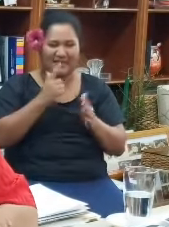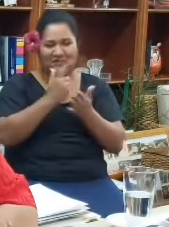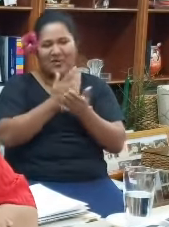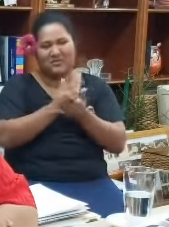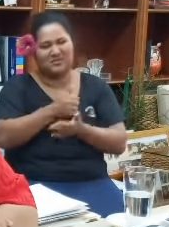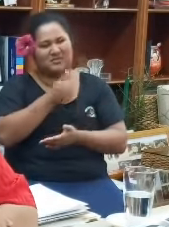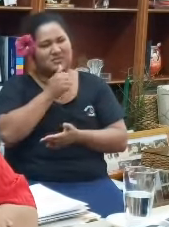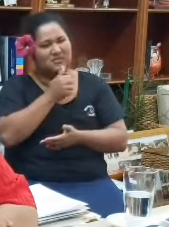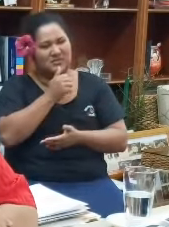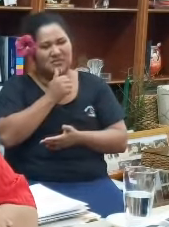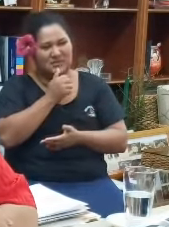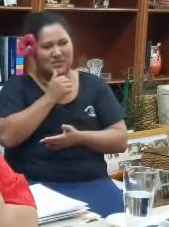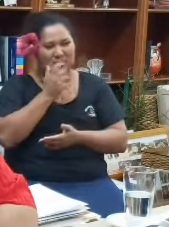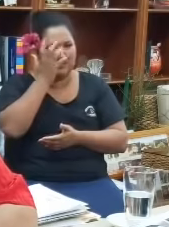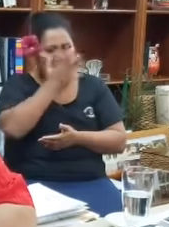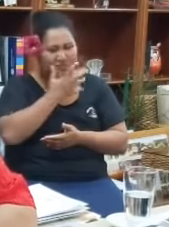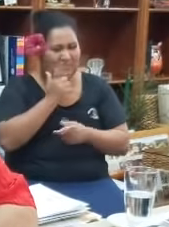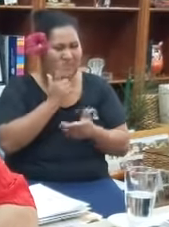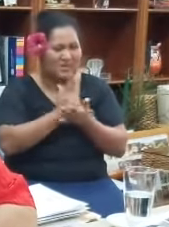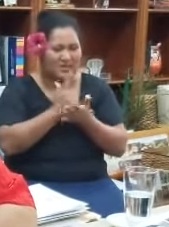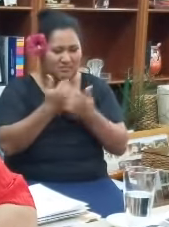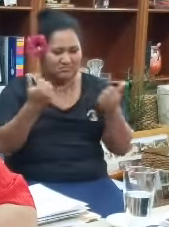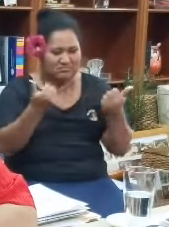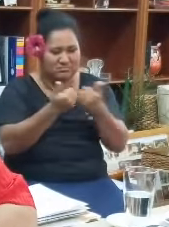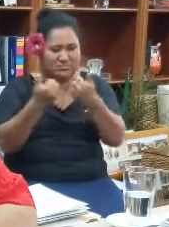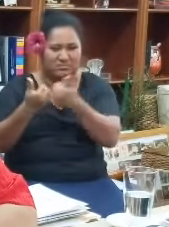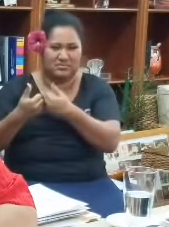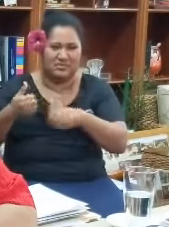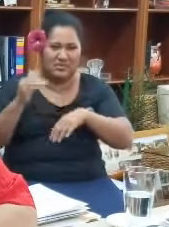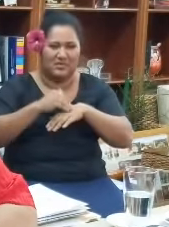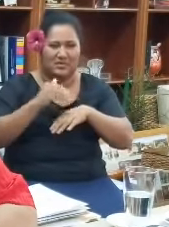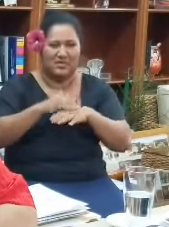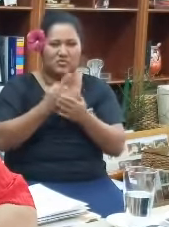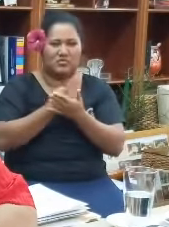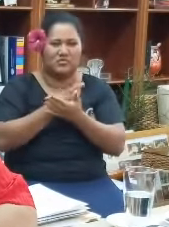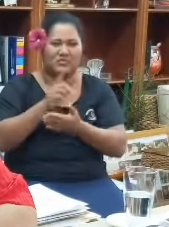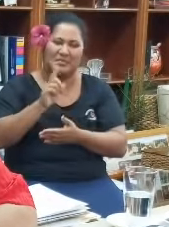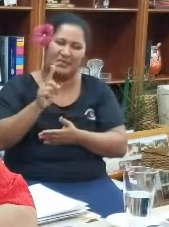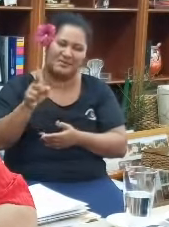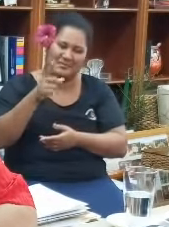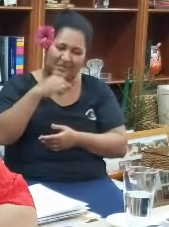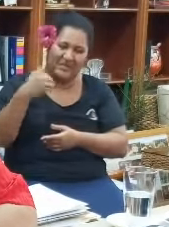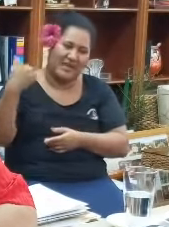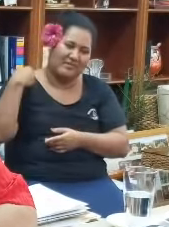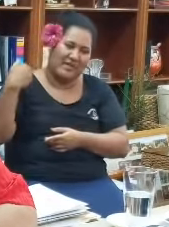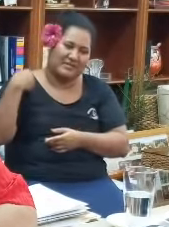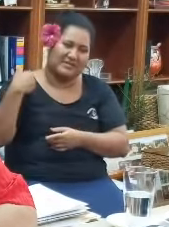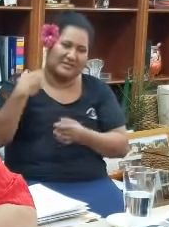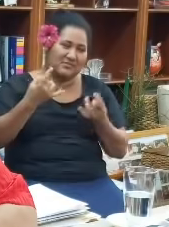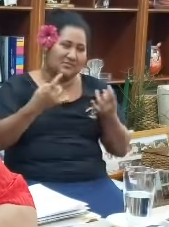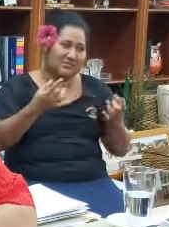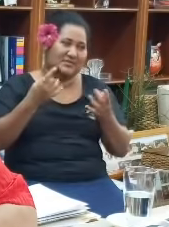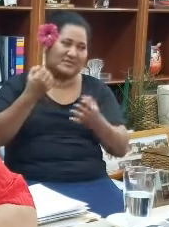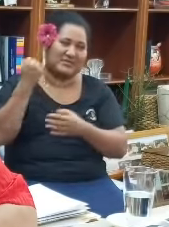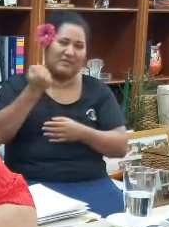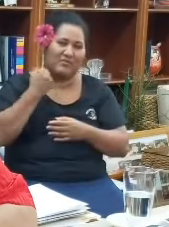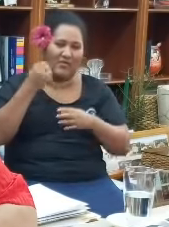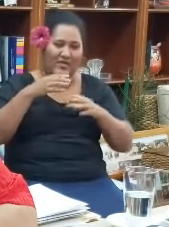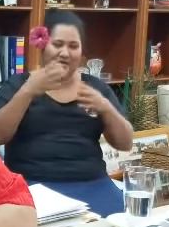tupu. Ia, po le ase tua lalo ala ua fionga o sa uni atu tate watu nuo e talia le soifua mai ol pepe